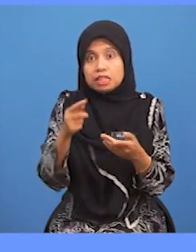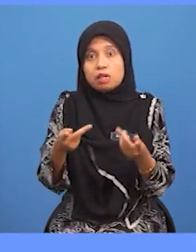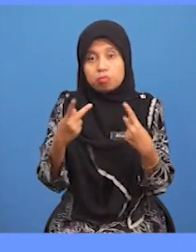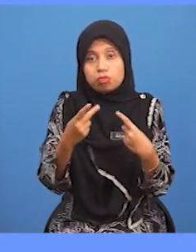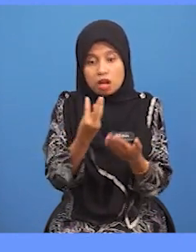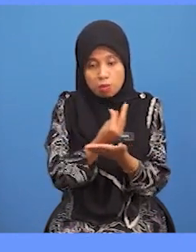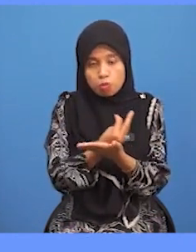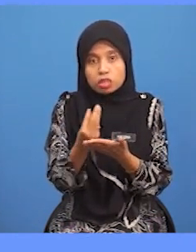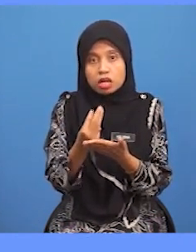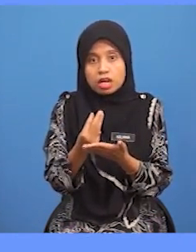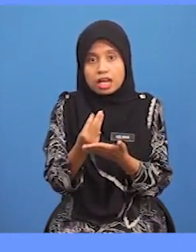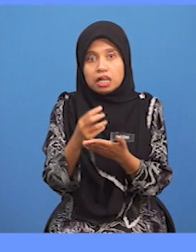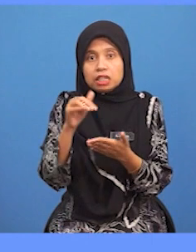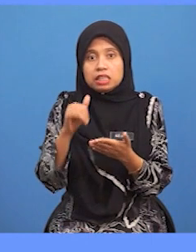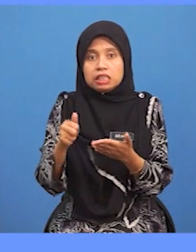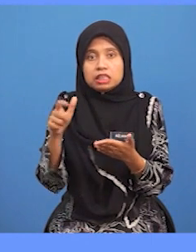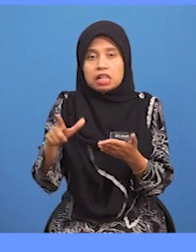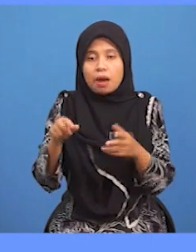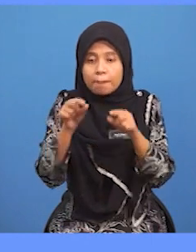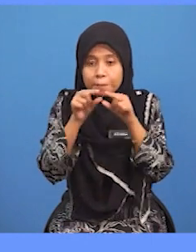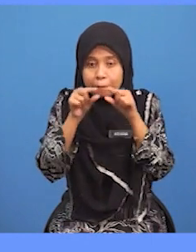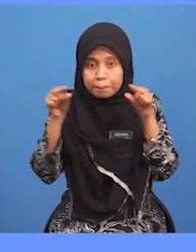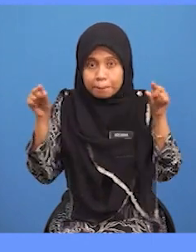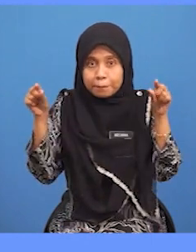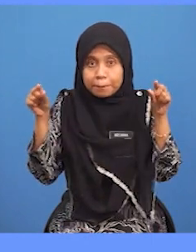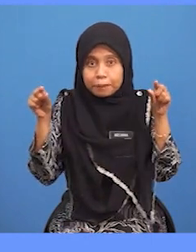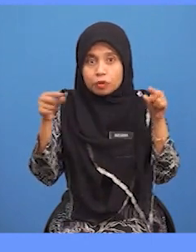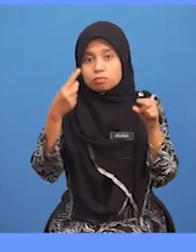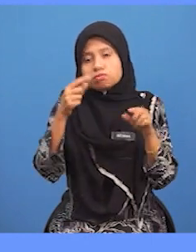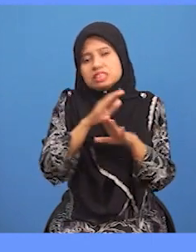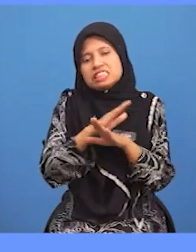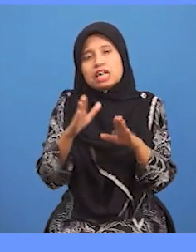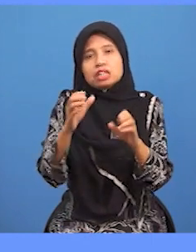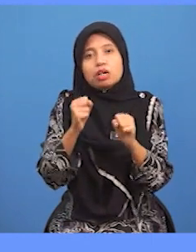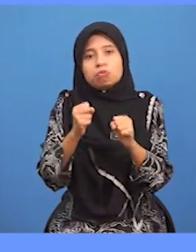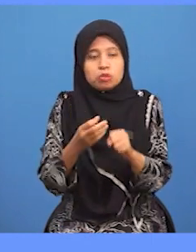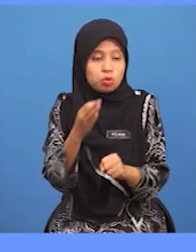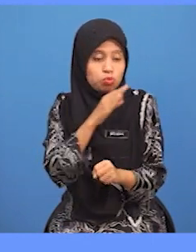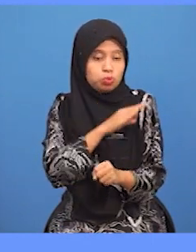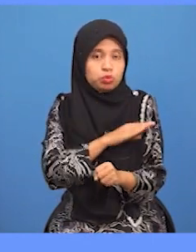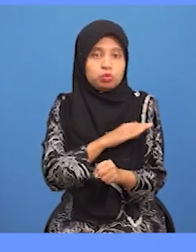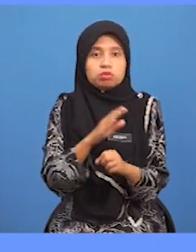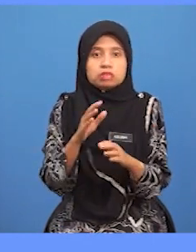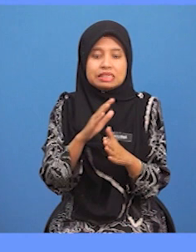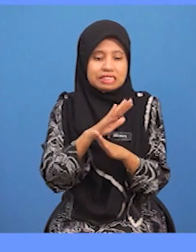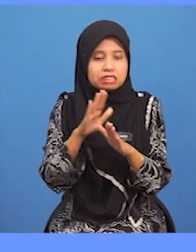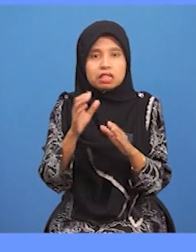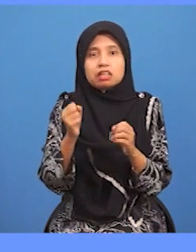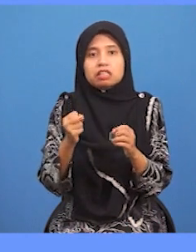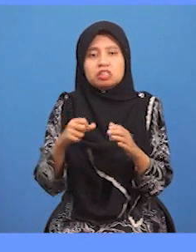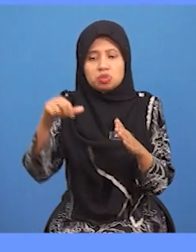adalah satu paras pengeluaran di mana perniagaan tidak dapat keuntungan atau tidak